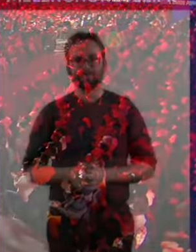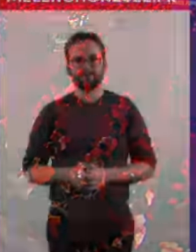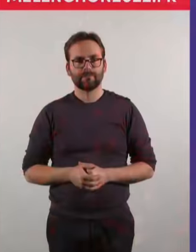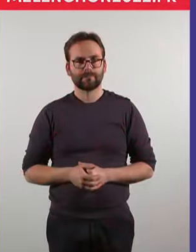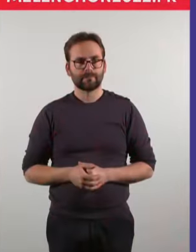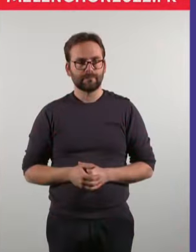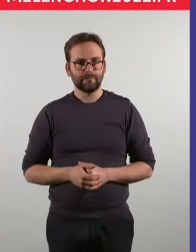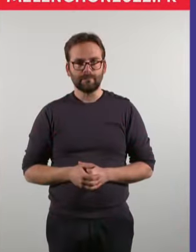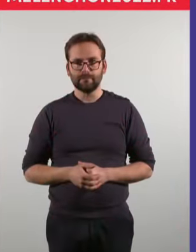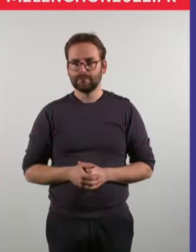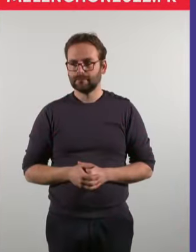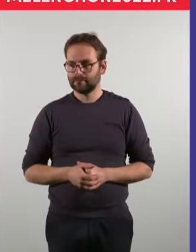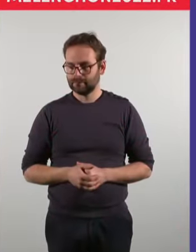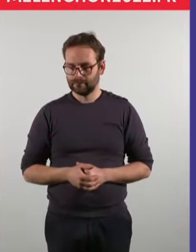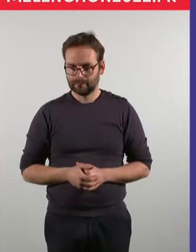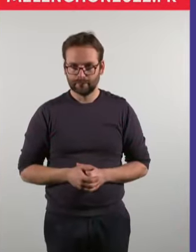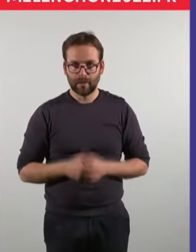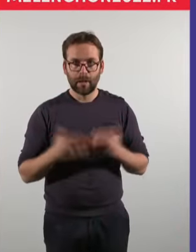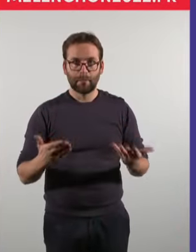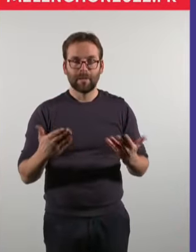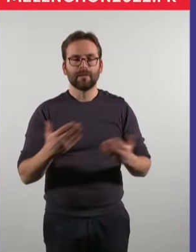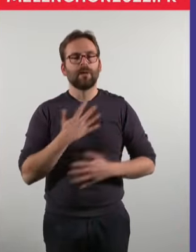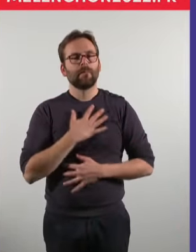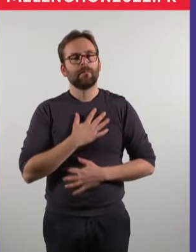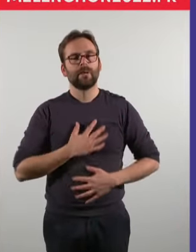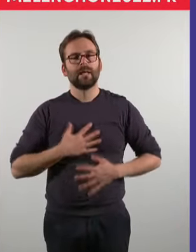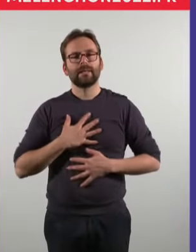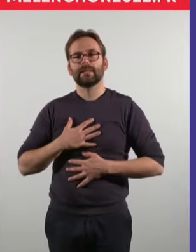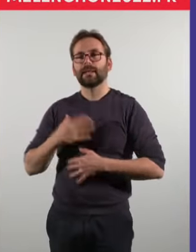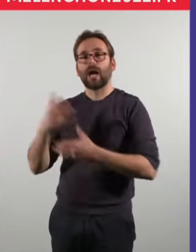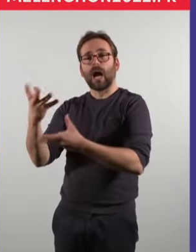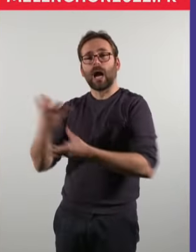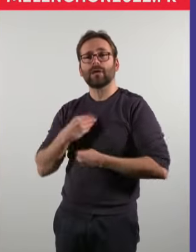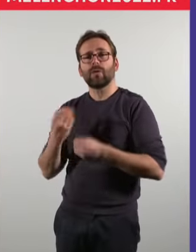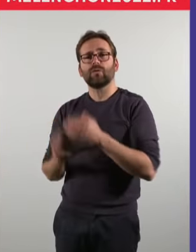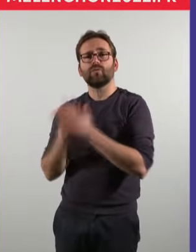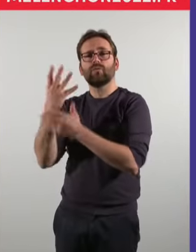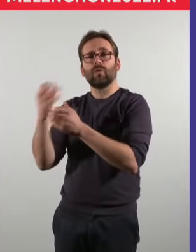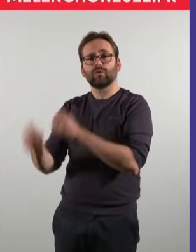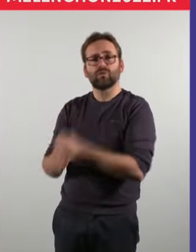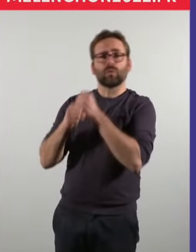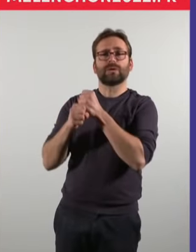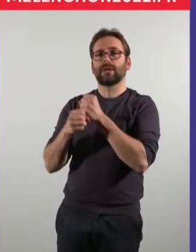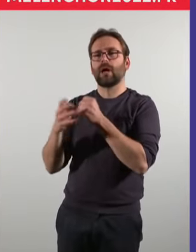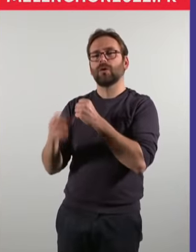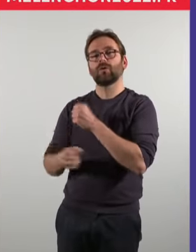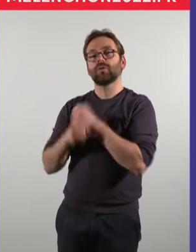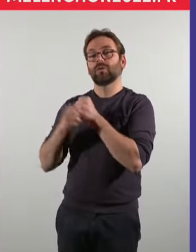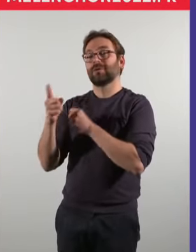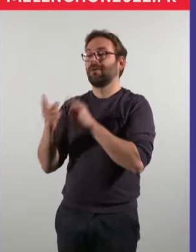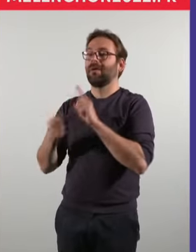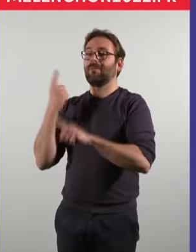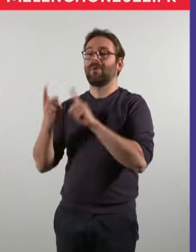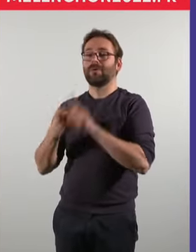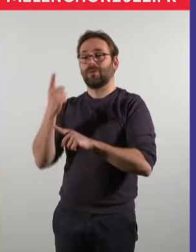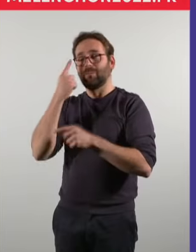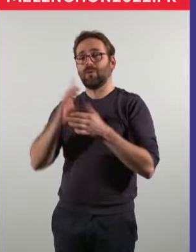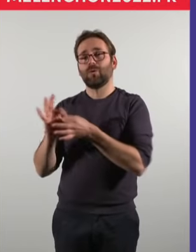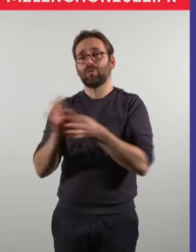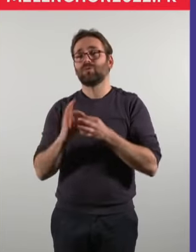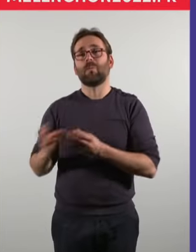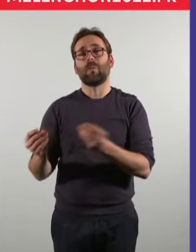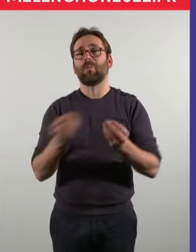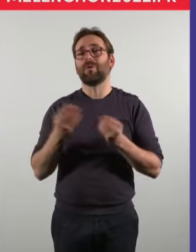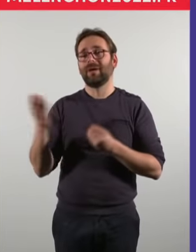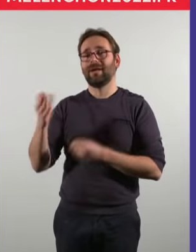Et j'ai maintenant l'immense plaisir d'accueillir un nouveau soutien, et un soutien très très important pour l'Union